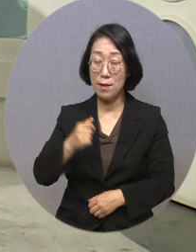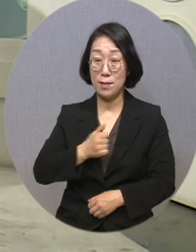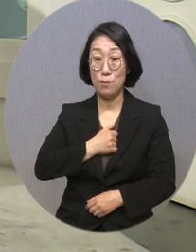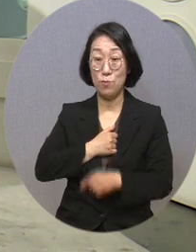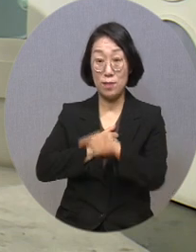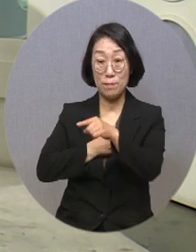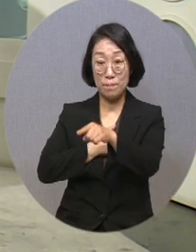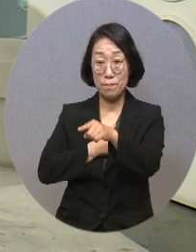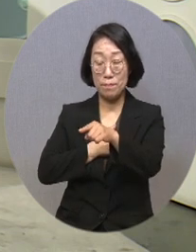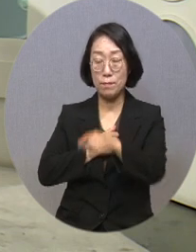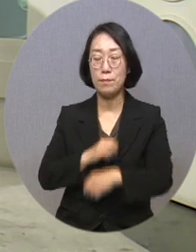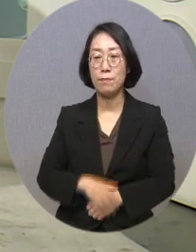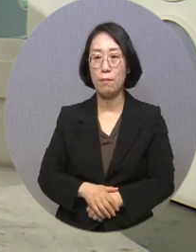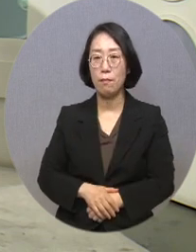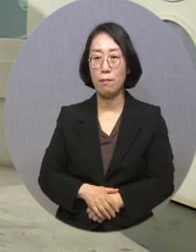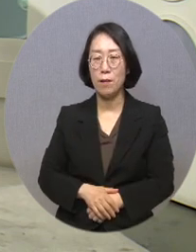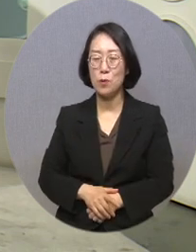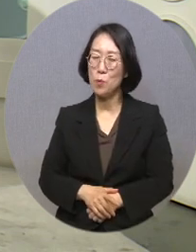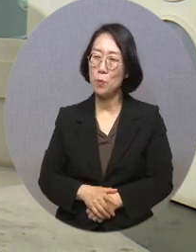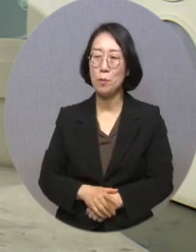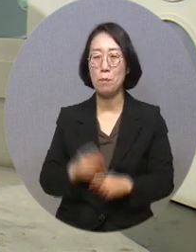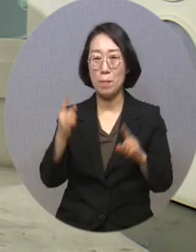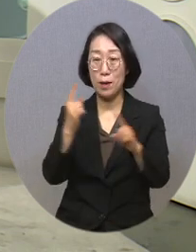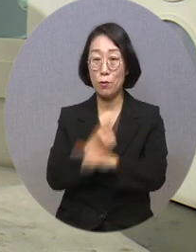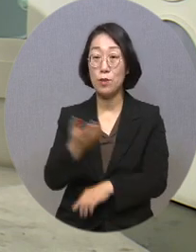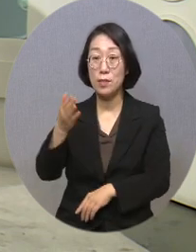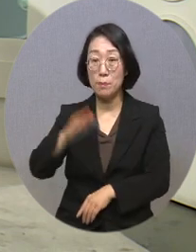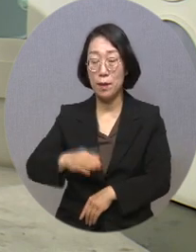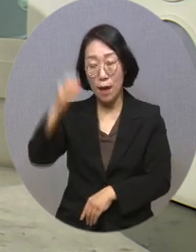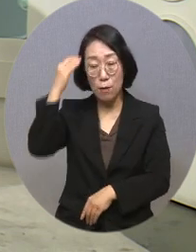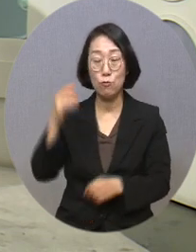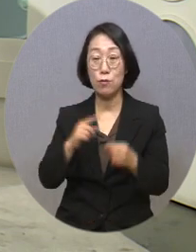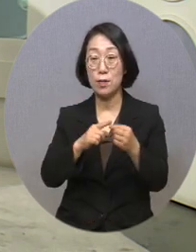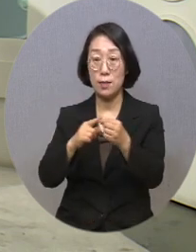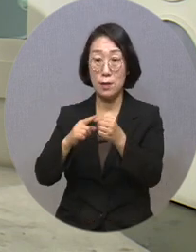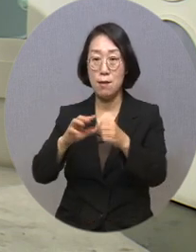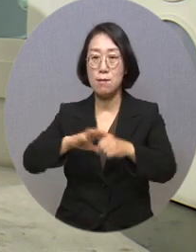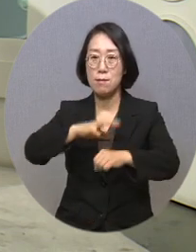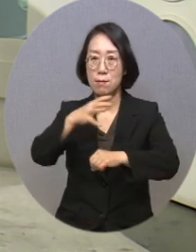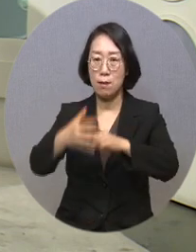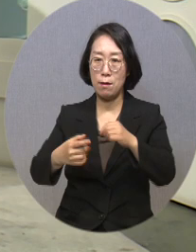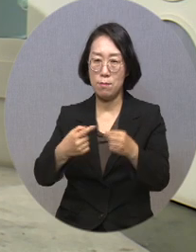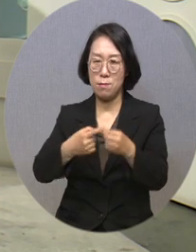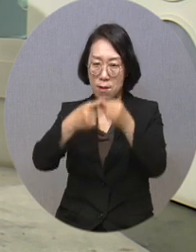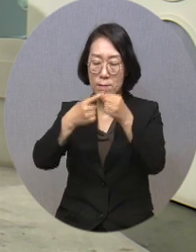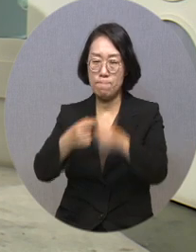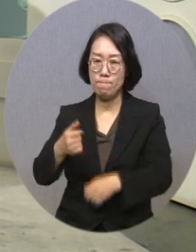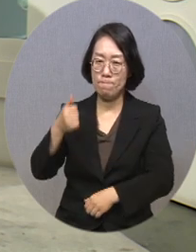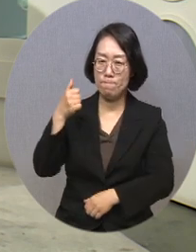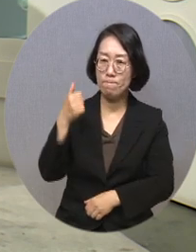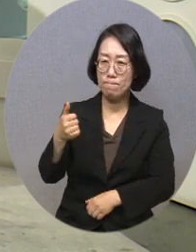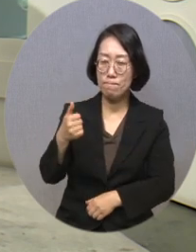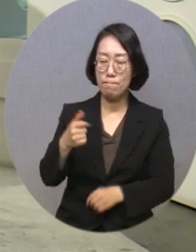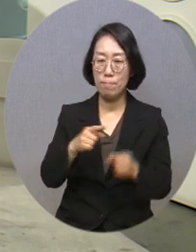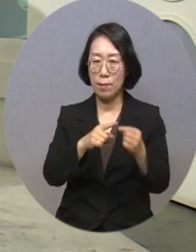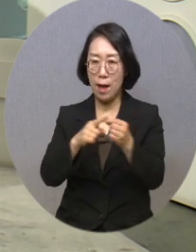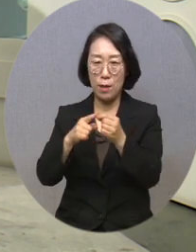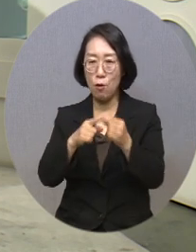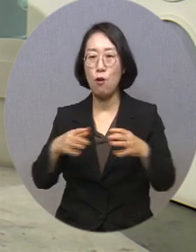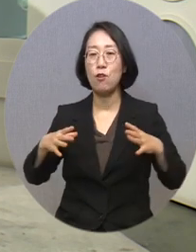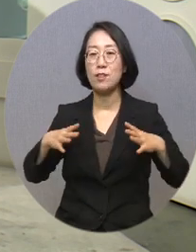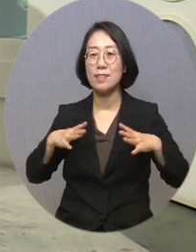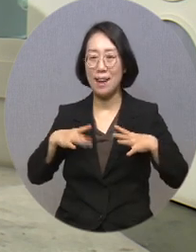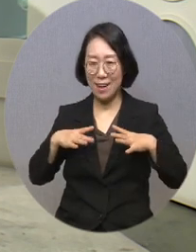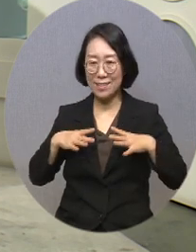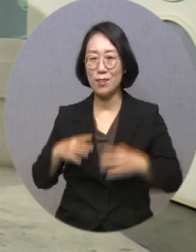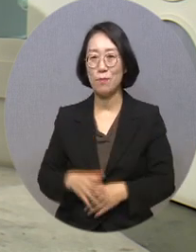있었잖아요. 네, 네. 이제 그게 이제 무너졌지만은 네. 우리도 한글이 이제 세계 최고의 언어다. 네. 그래서 지금 자랑스럽게